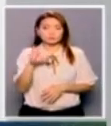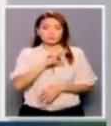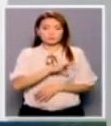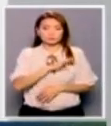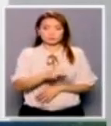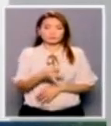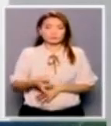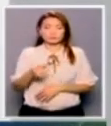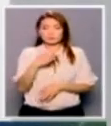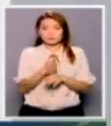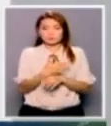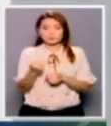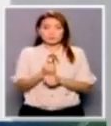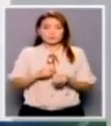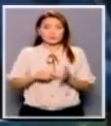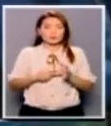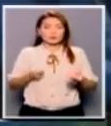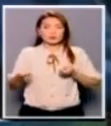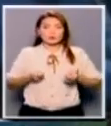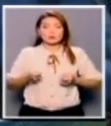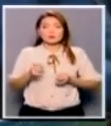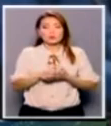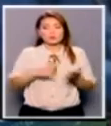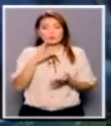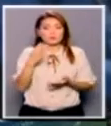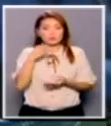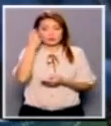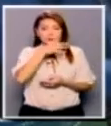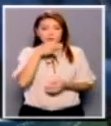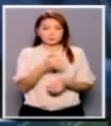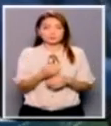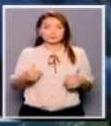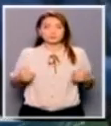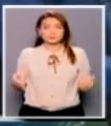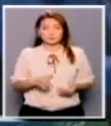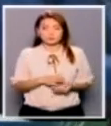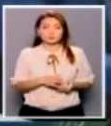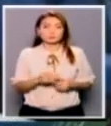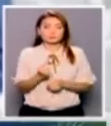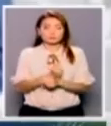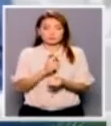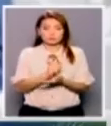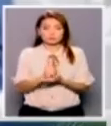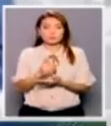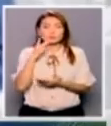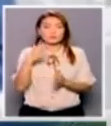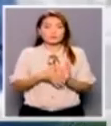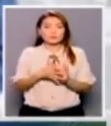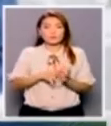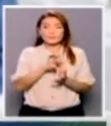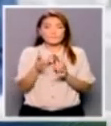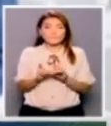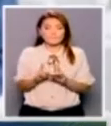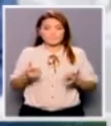возложено на районы отдел внутренней политики. После доклада ответственные лица рекомендовали вернуть должность эксперта.